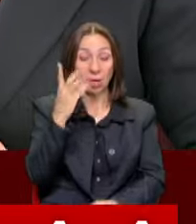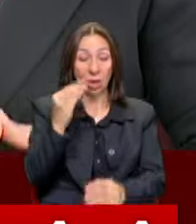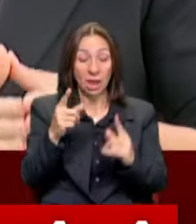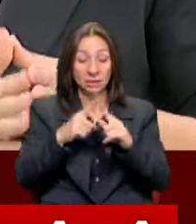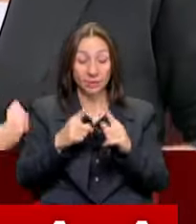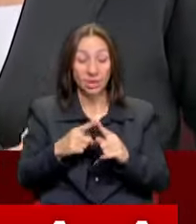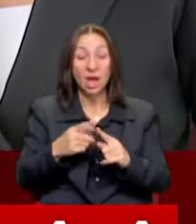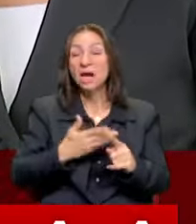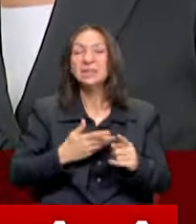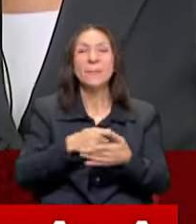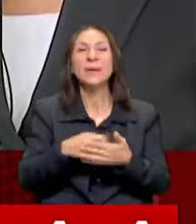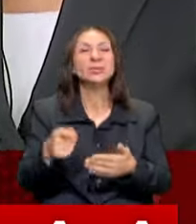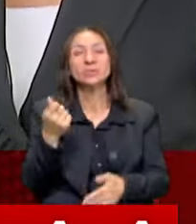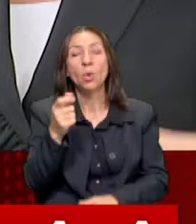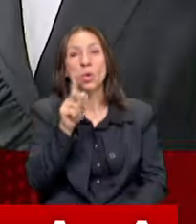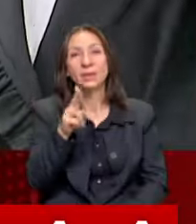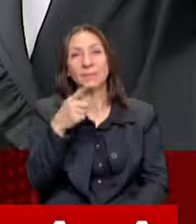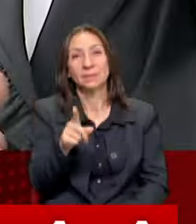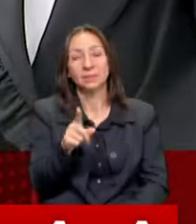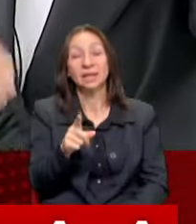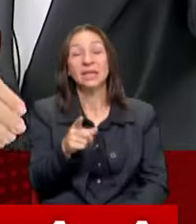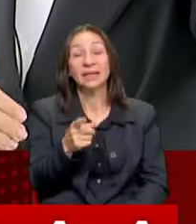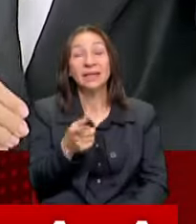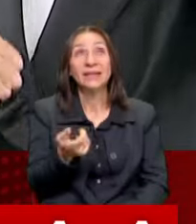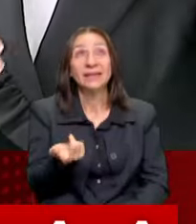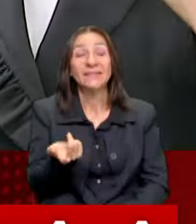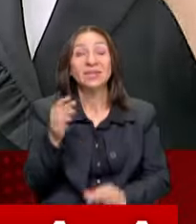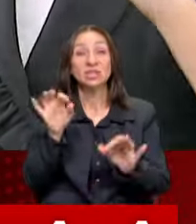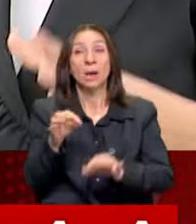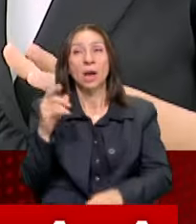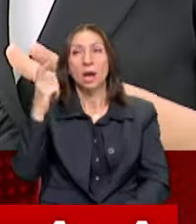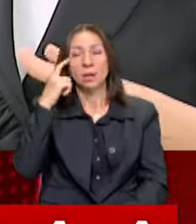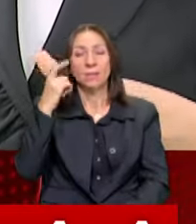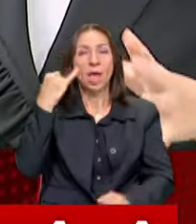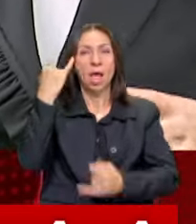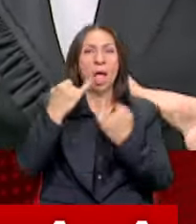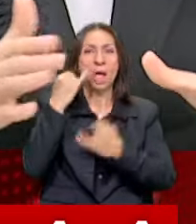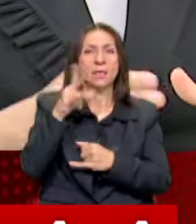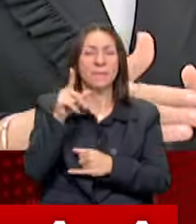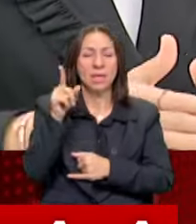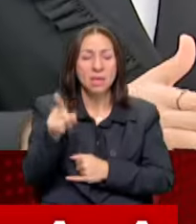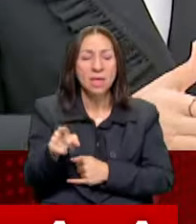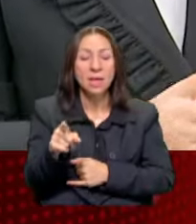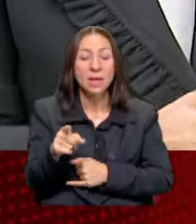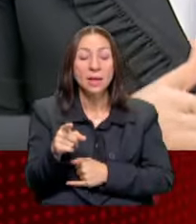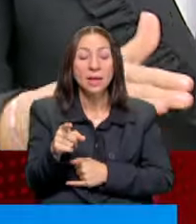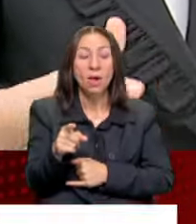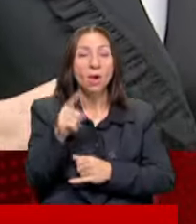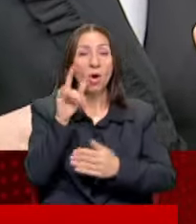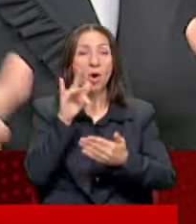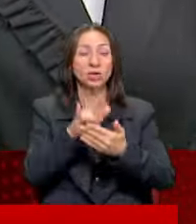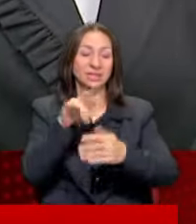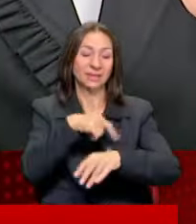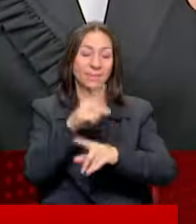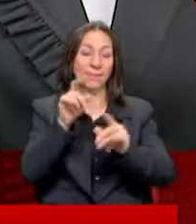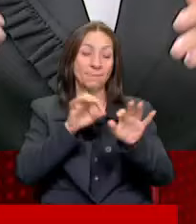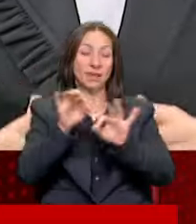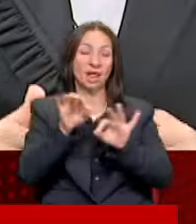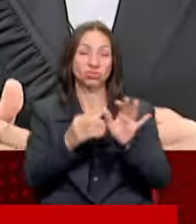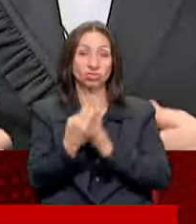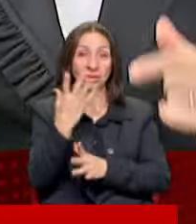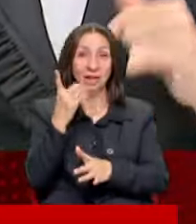hesaplandı asgari ücret 17.000 L ve şimdi aklımızı alay ederler gibi bir de Eee Orta vadeli bir plan ortaya